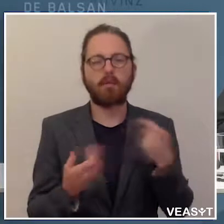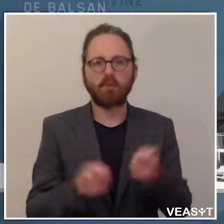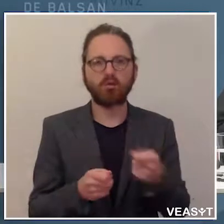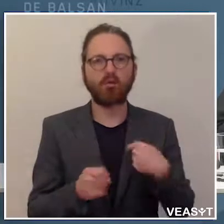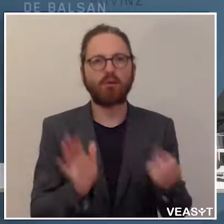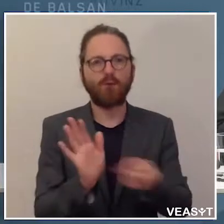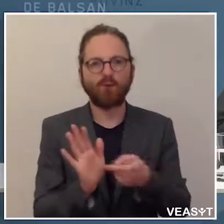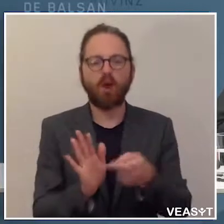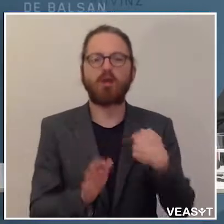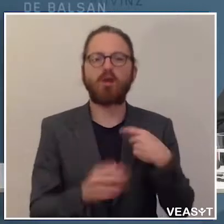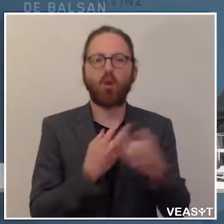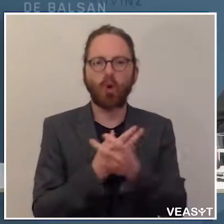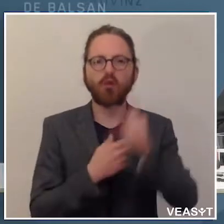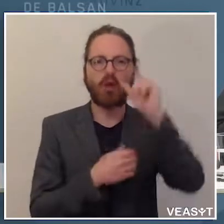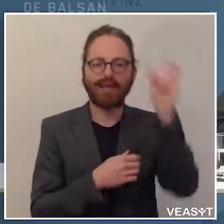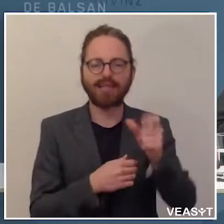a